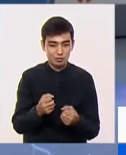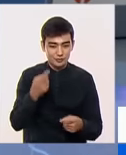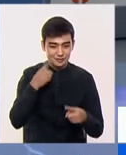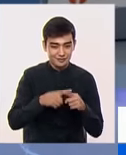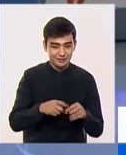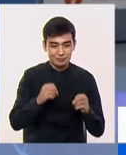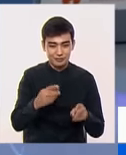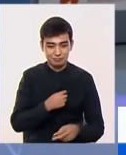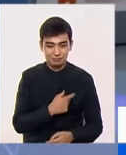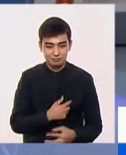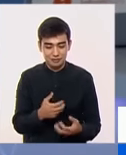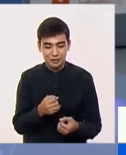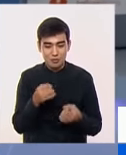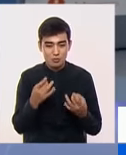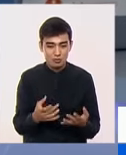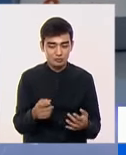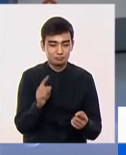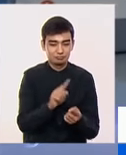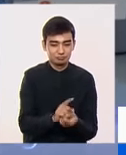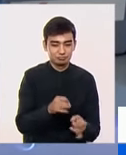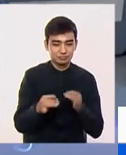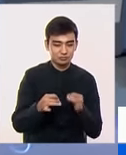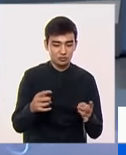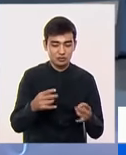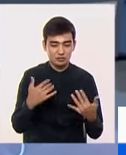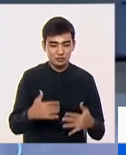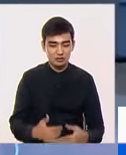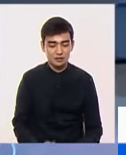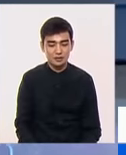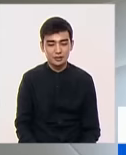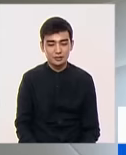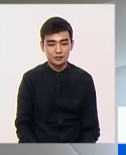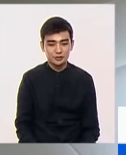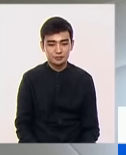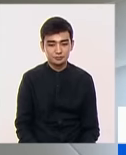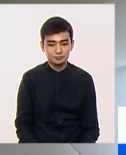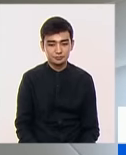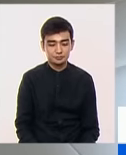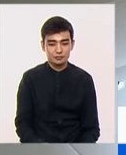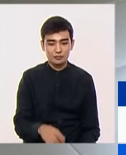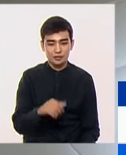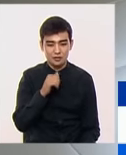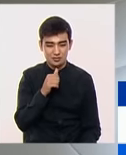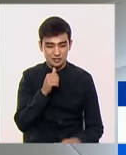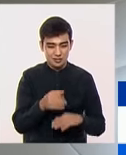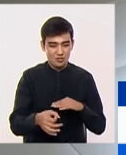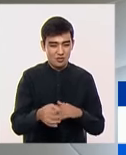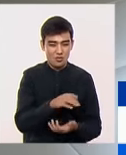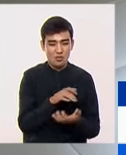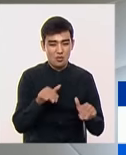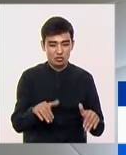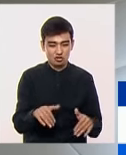специальность достаточно пройти собеседование не наша по расскажет подробнее кустанайской кулиджа автомобильного